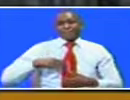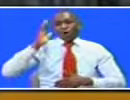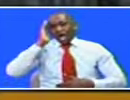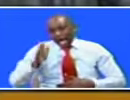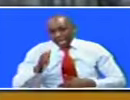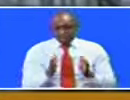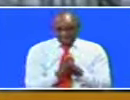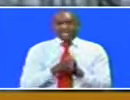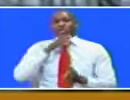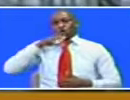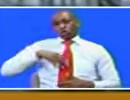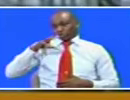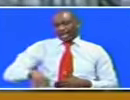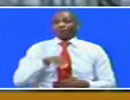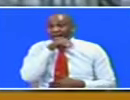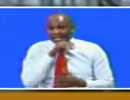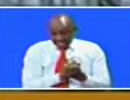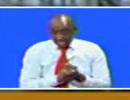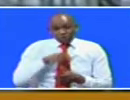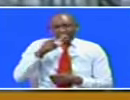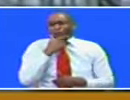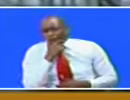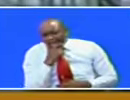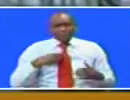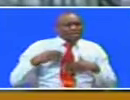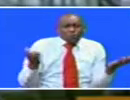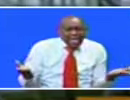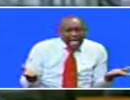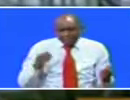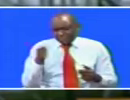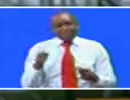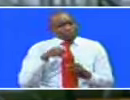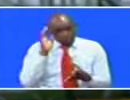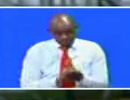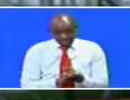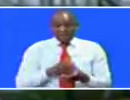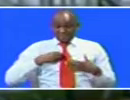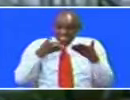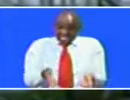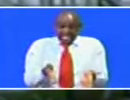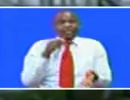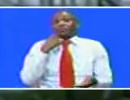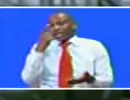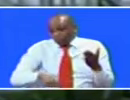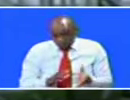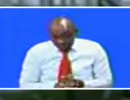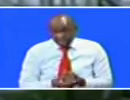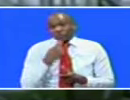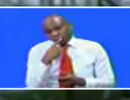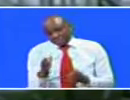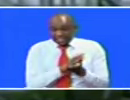I'm Rosemary Odinga. I'm sure you must be wondering where I have been the last couple of months. That's why I'm here today to share with you my